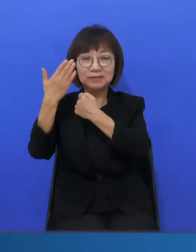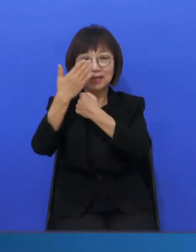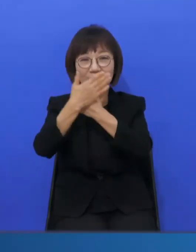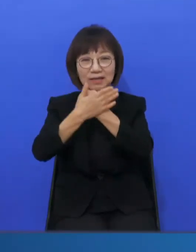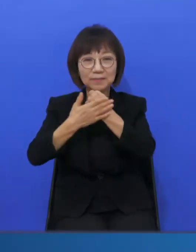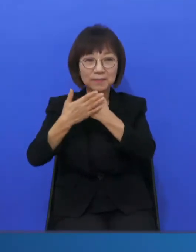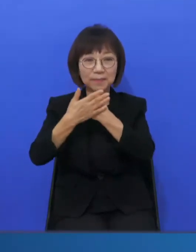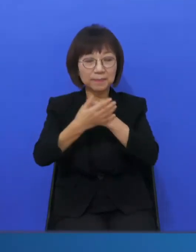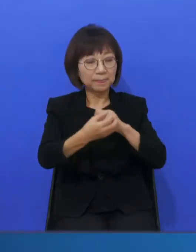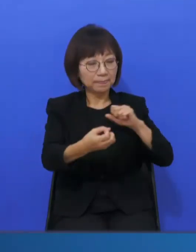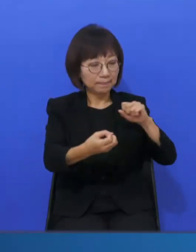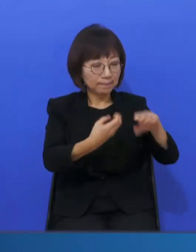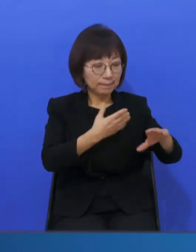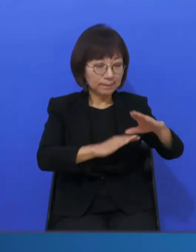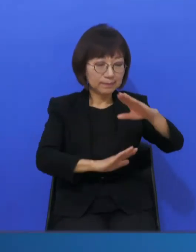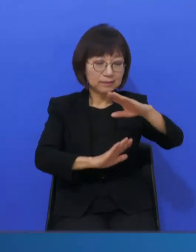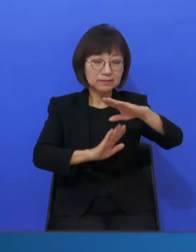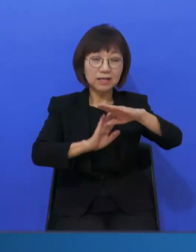하나님을